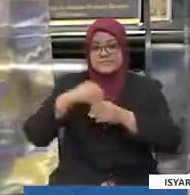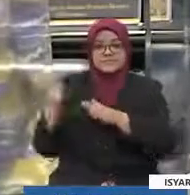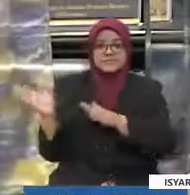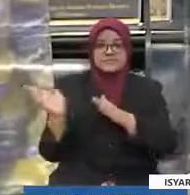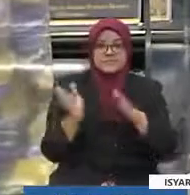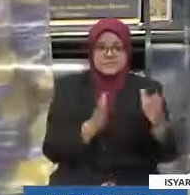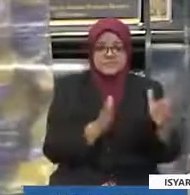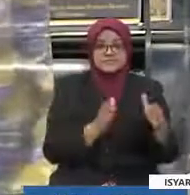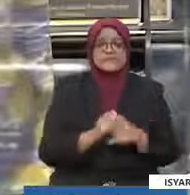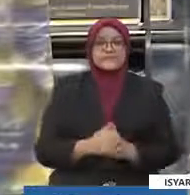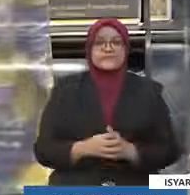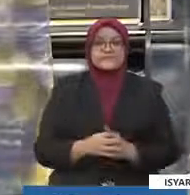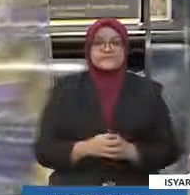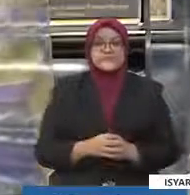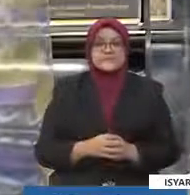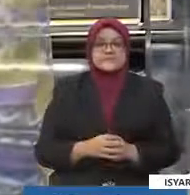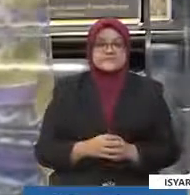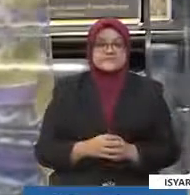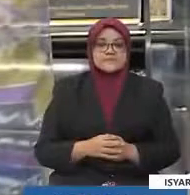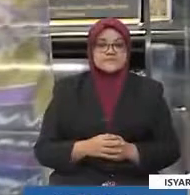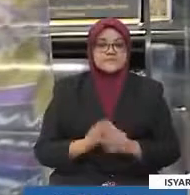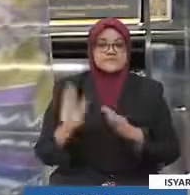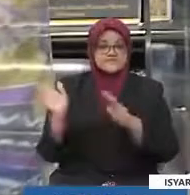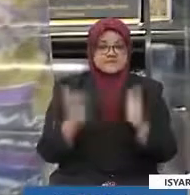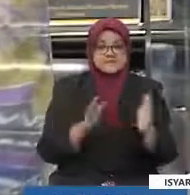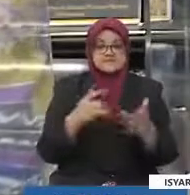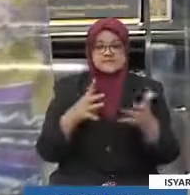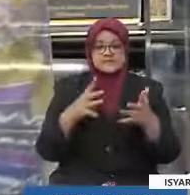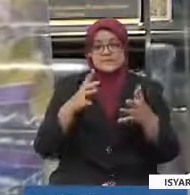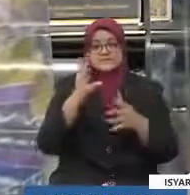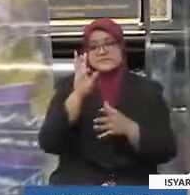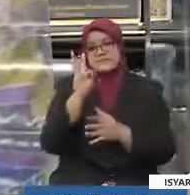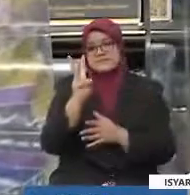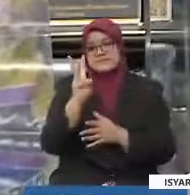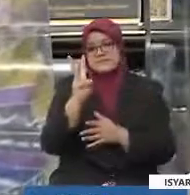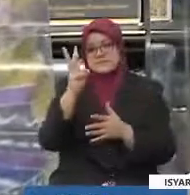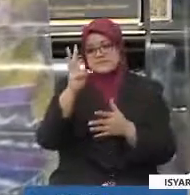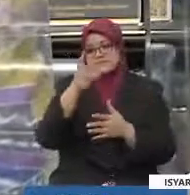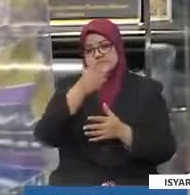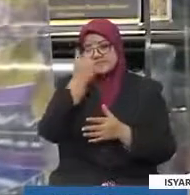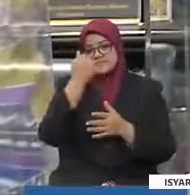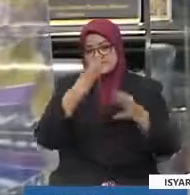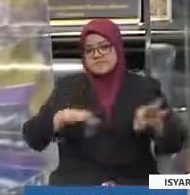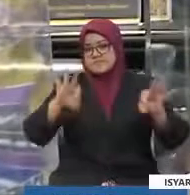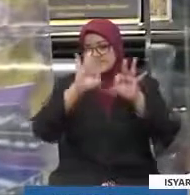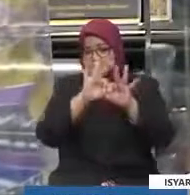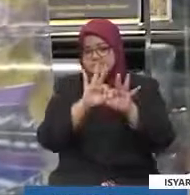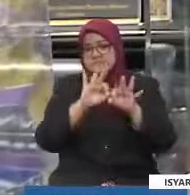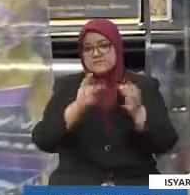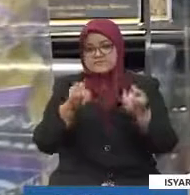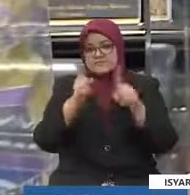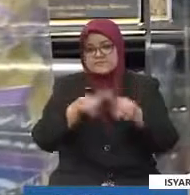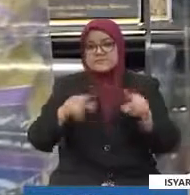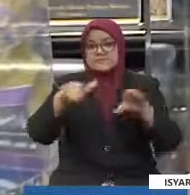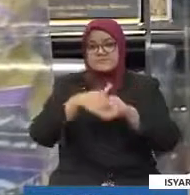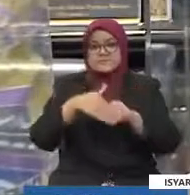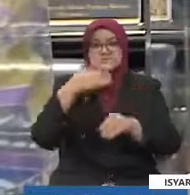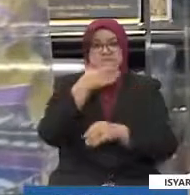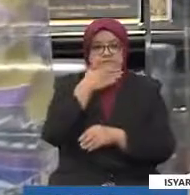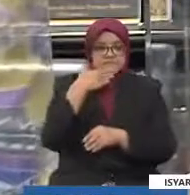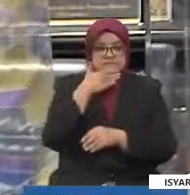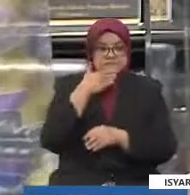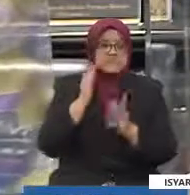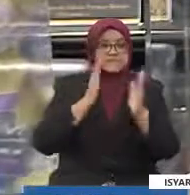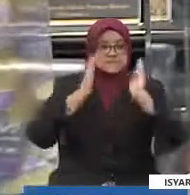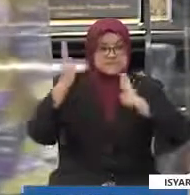dalam pelan strategik berkenaan. Pelan strategi ini telah menggariskan 6 faktor utama yang menjadi punca kepada perkahwinan bawah